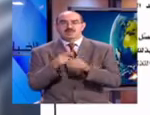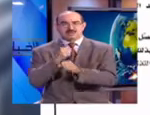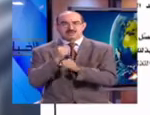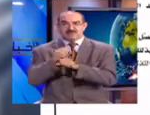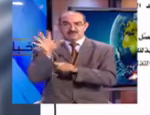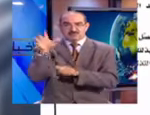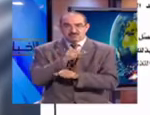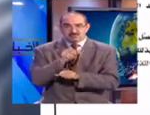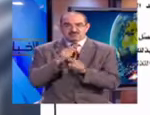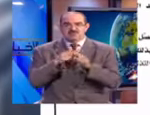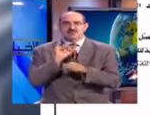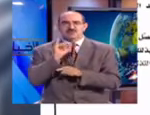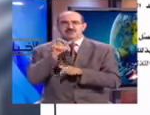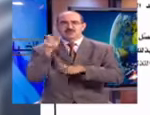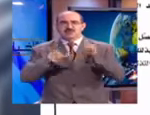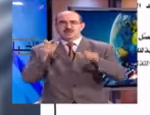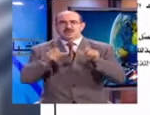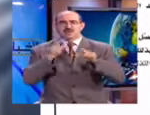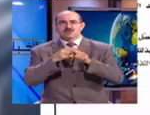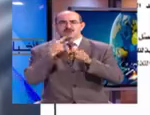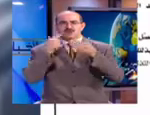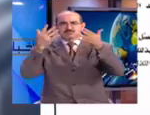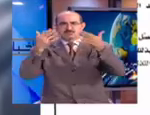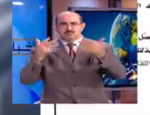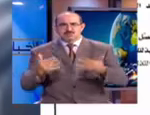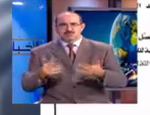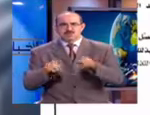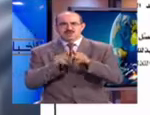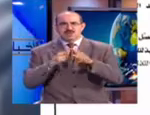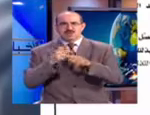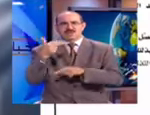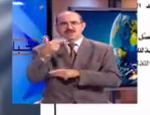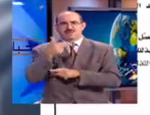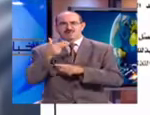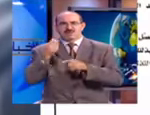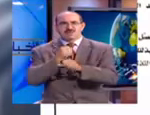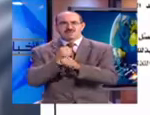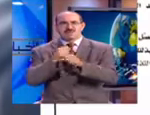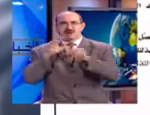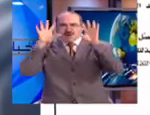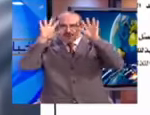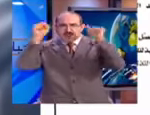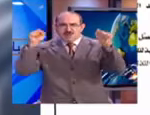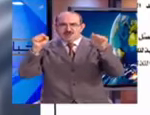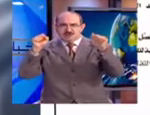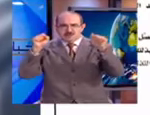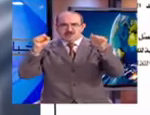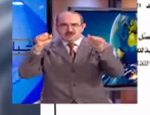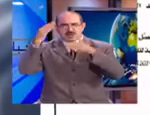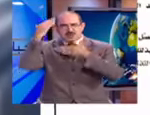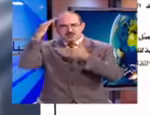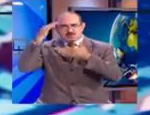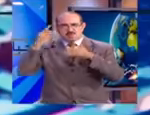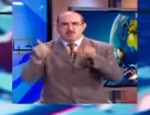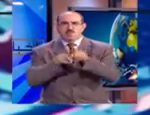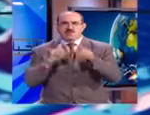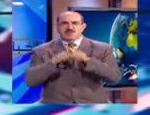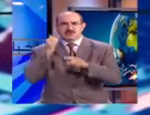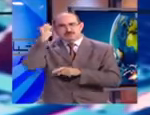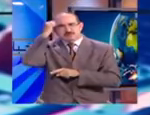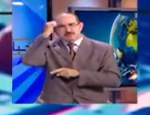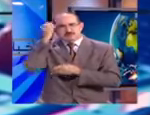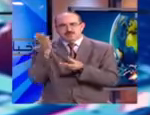العملية المواطنين الذين تم إحصاؤهم على مستوى ممثليات بلدنا بالخارج، وكذا الذين